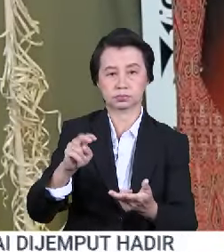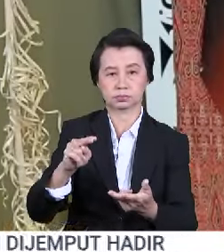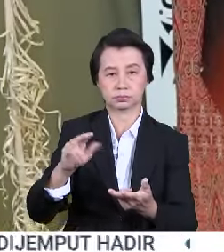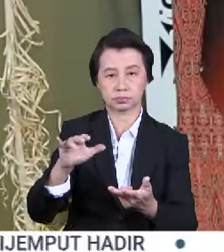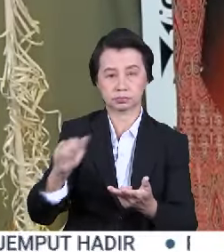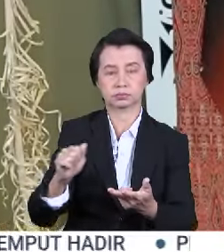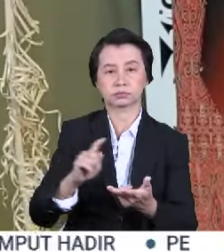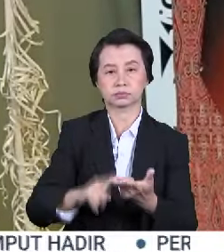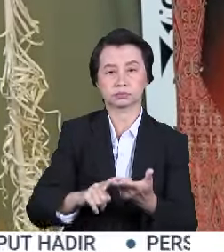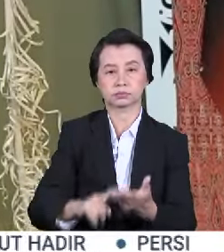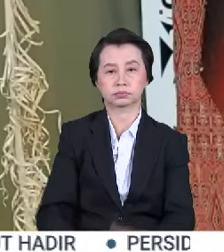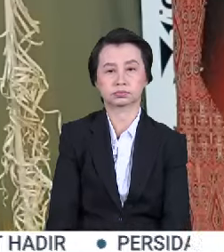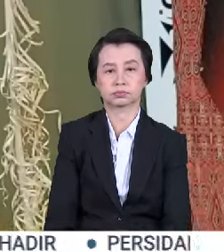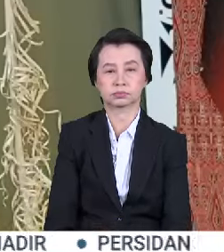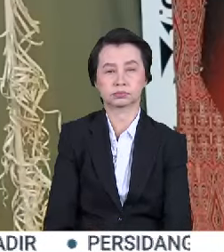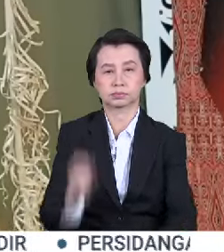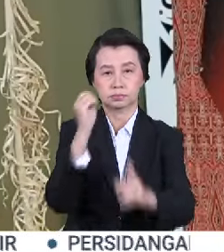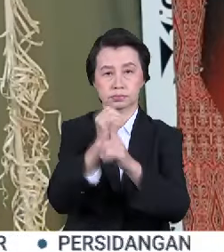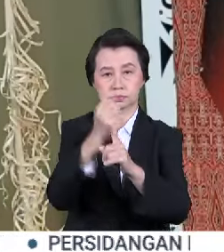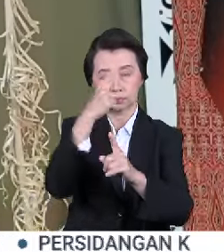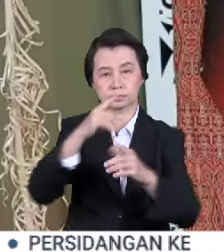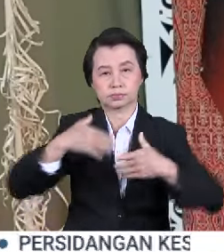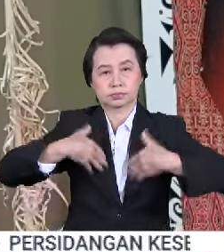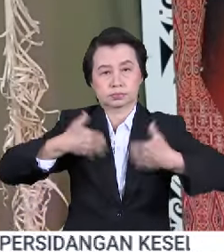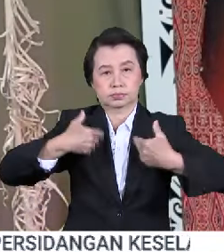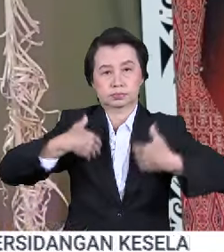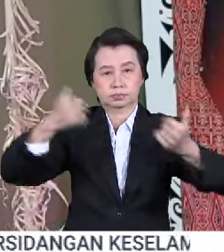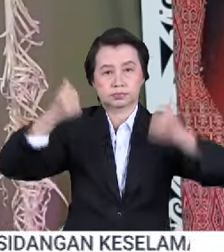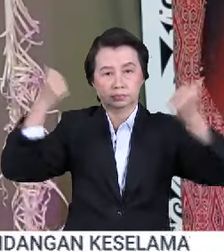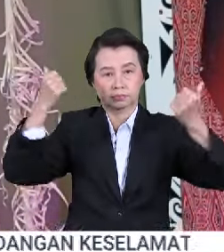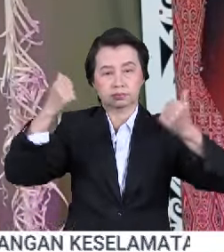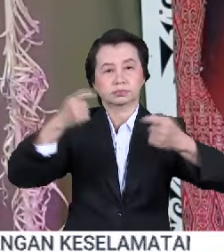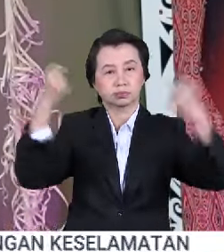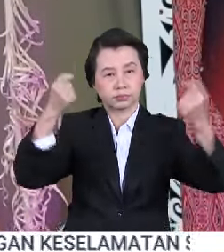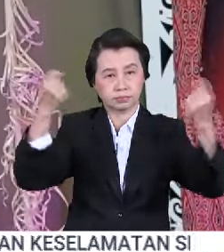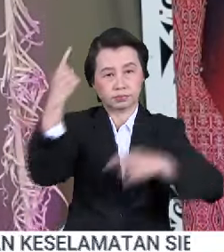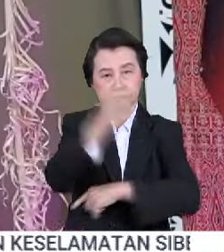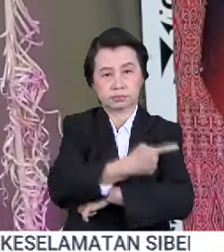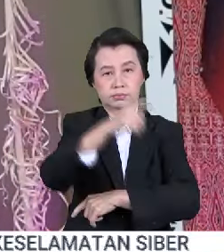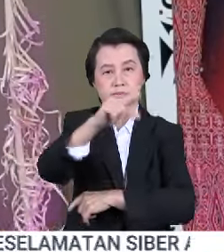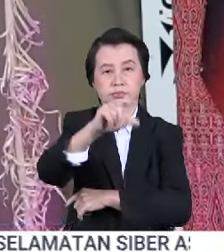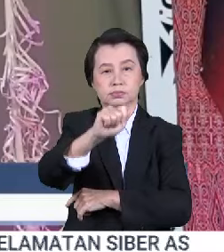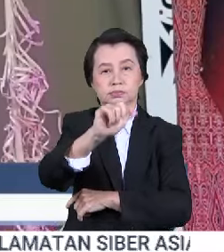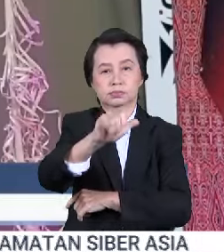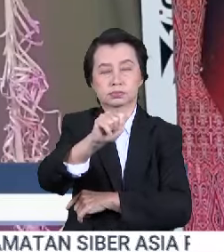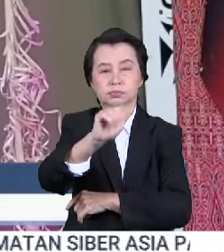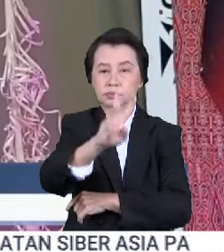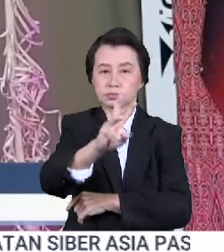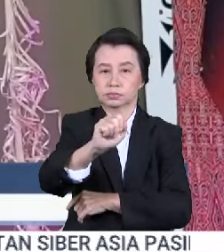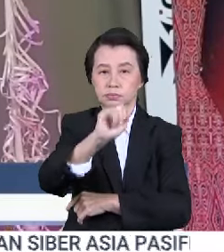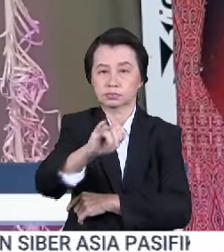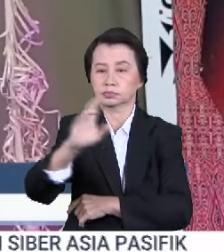adalah untuk memeriahkan lagi suasana perayaan hari Kawai daya untuk memupuk dan